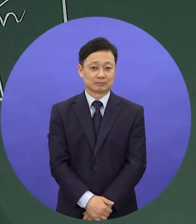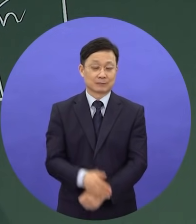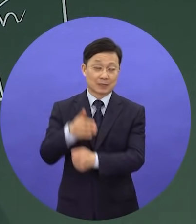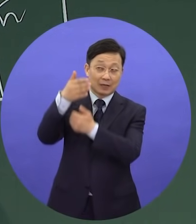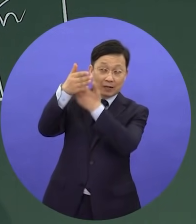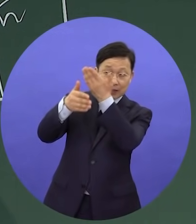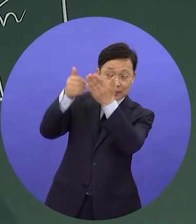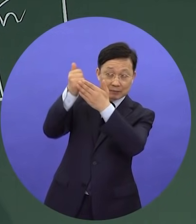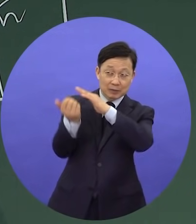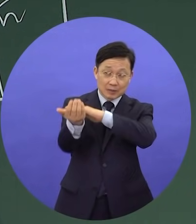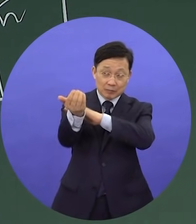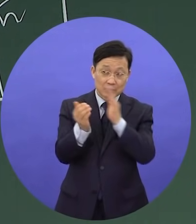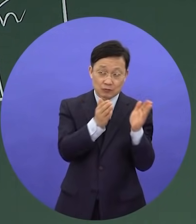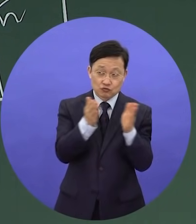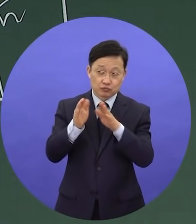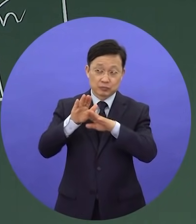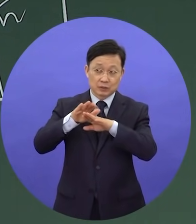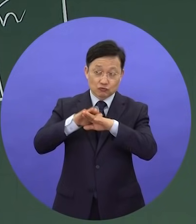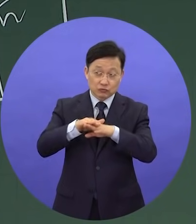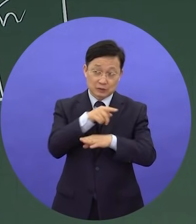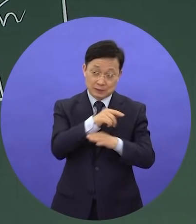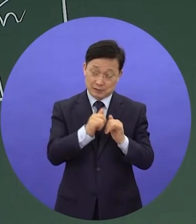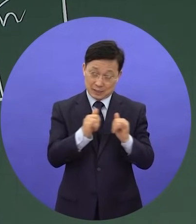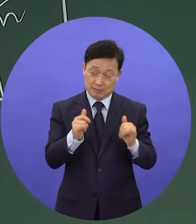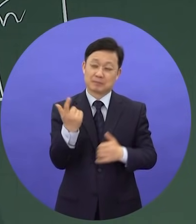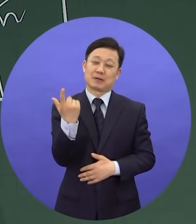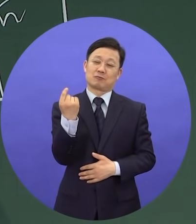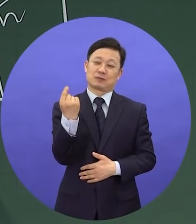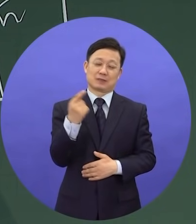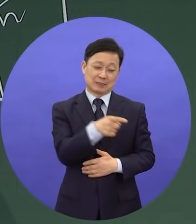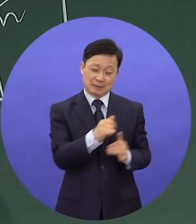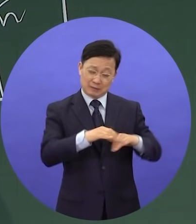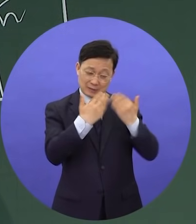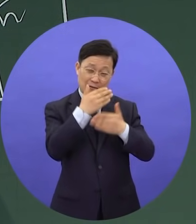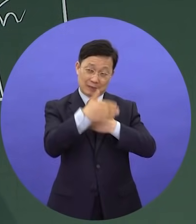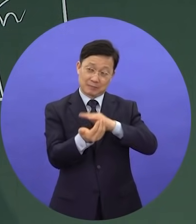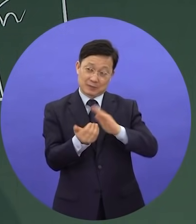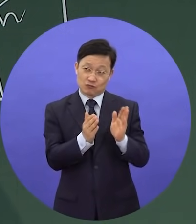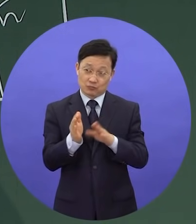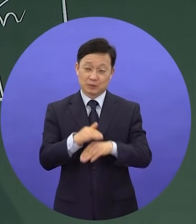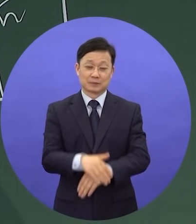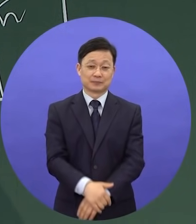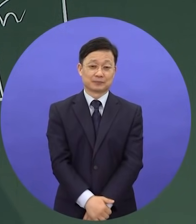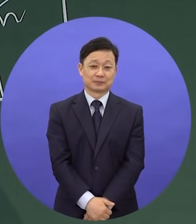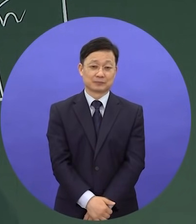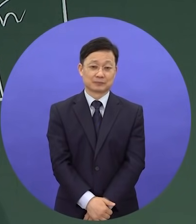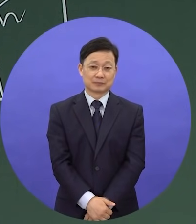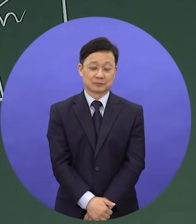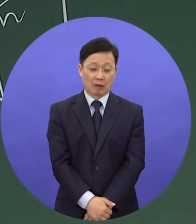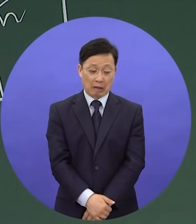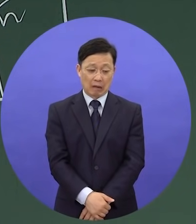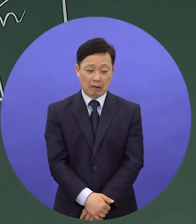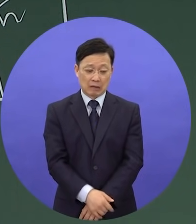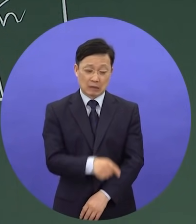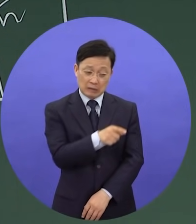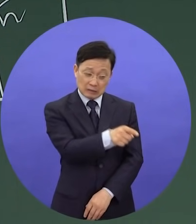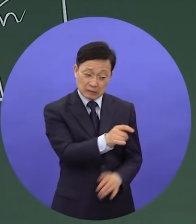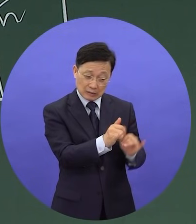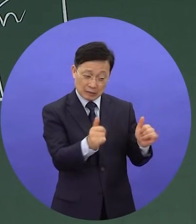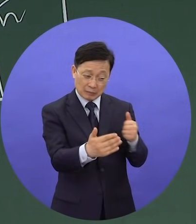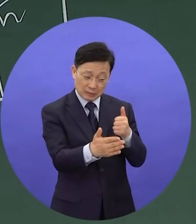준비시키지 그래. Oh, God was preparing me. 사람도 마찬가지입니다. Same thing for people. 내 때문에 오히려 어려움 당했지. 내가